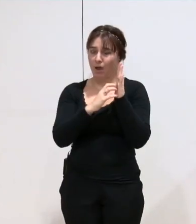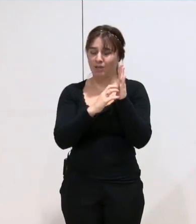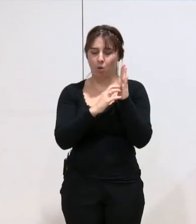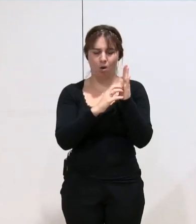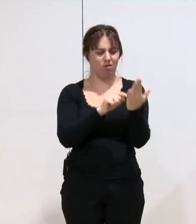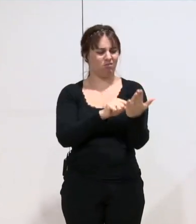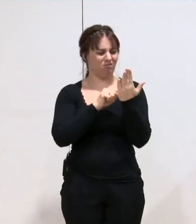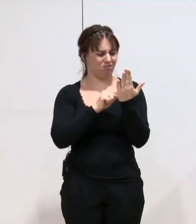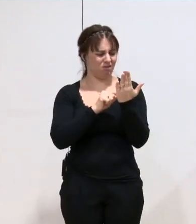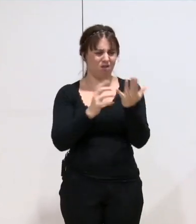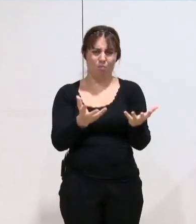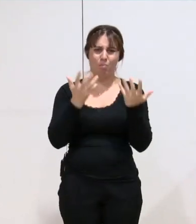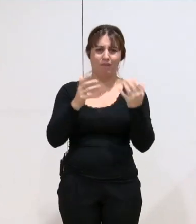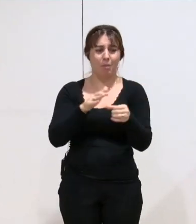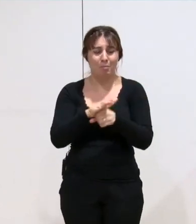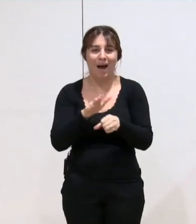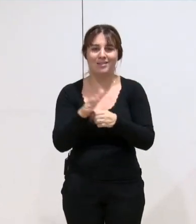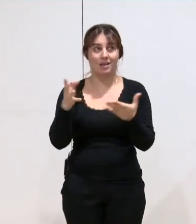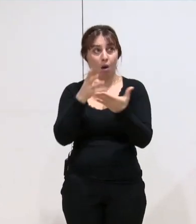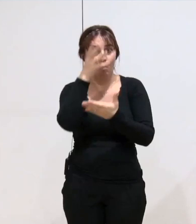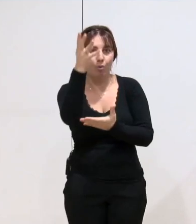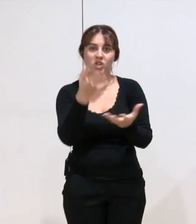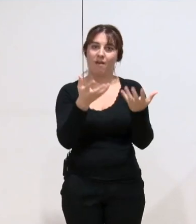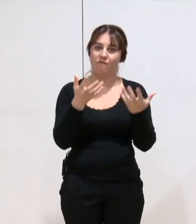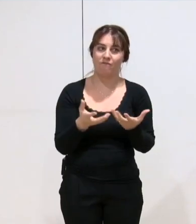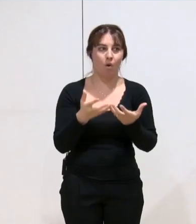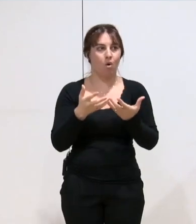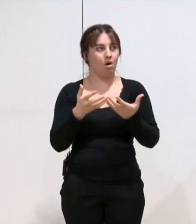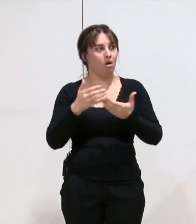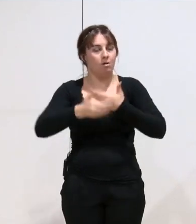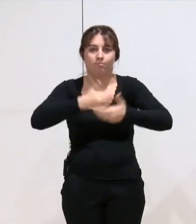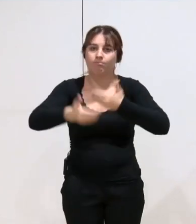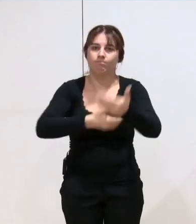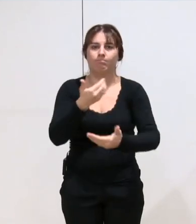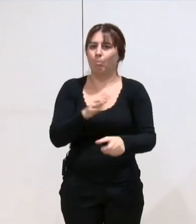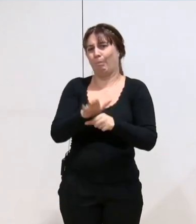en évidence les projets que vous vouliez faire à travers celle-ci.